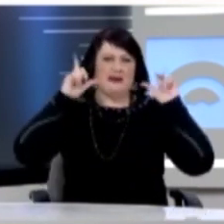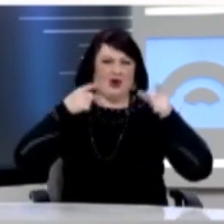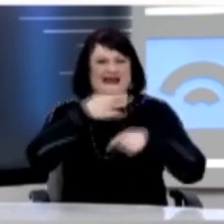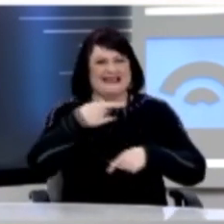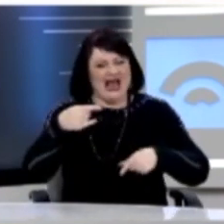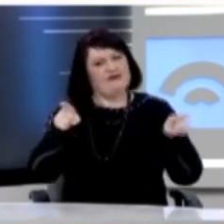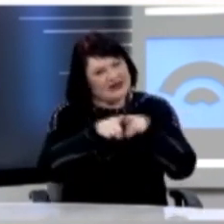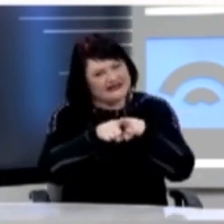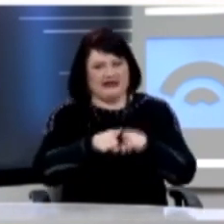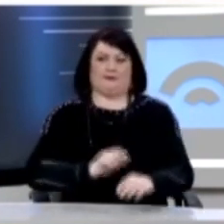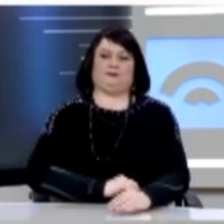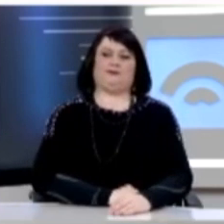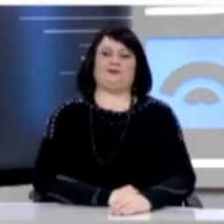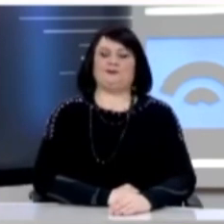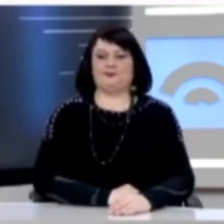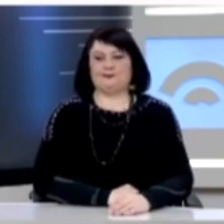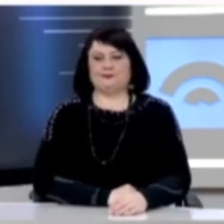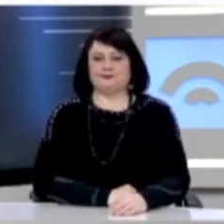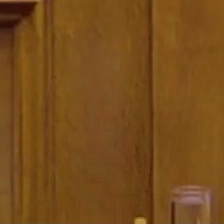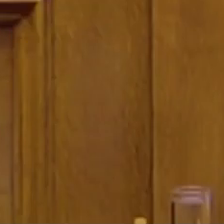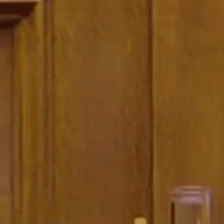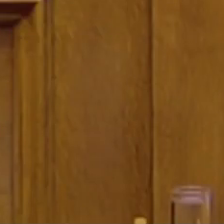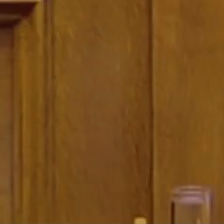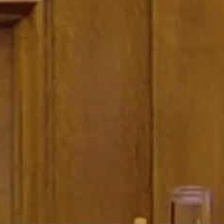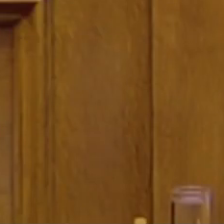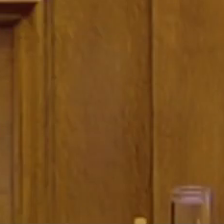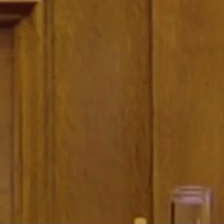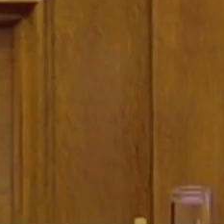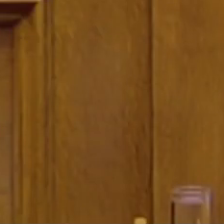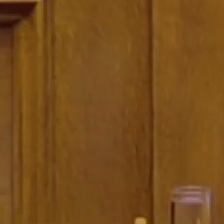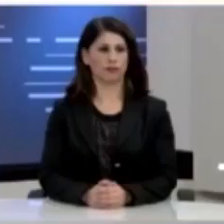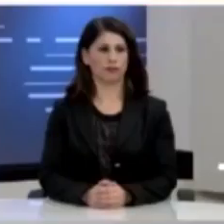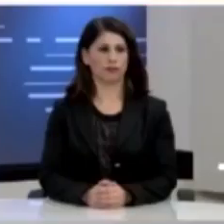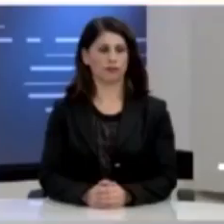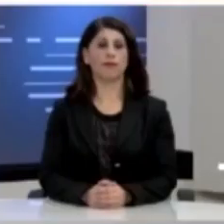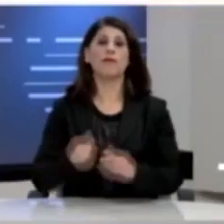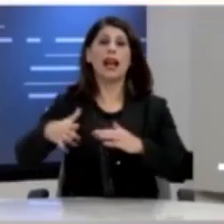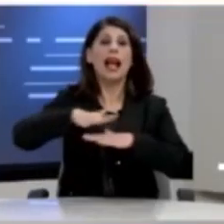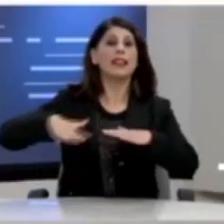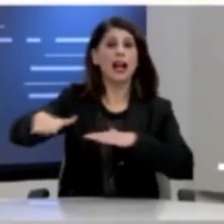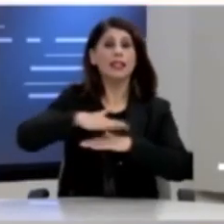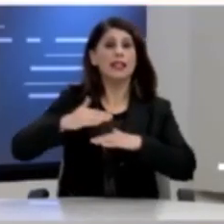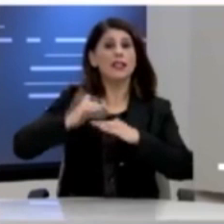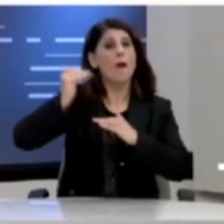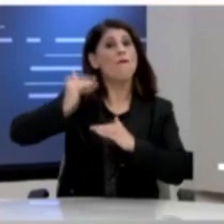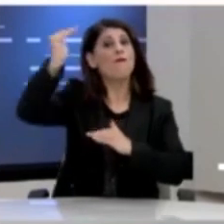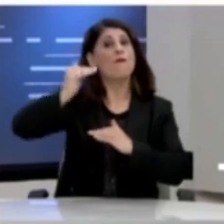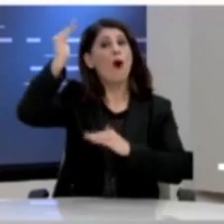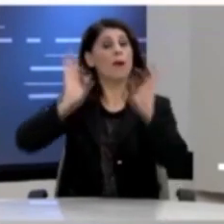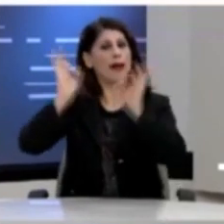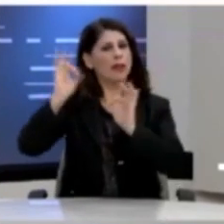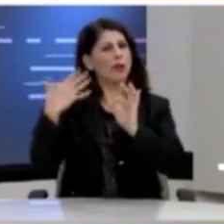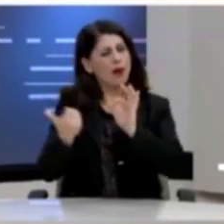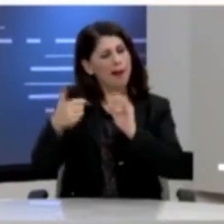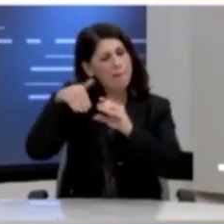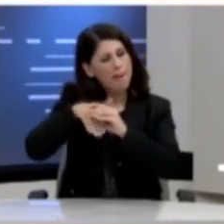ΖΑΕΦ. Τόσο η κατάσταση στη μελλοντική Βόρεια Μακεδονία, όπου διατηρούνται τα σπέρματα λυτρωτισμού